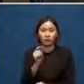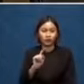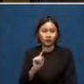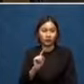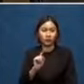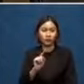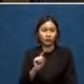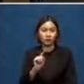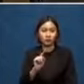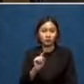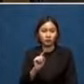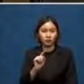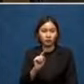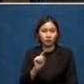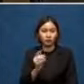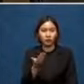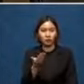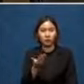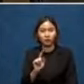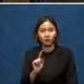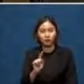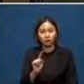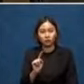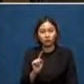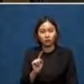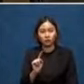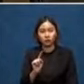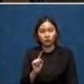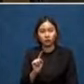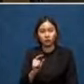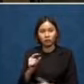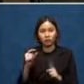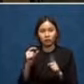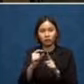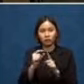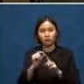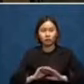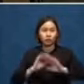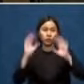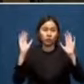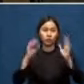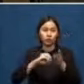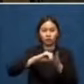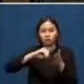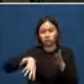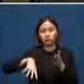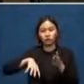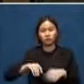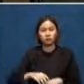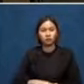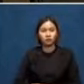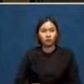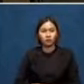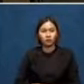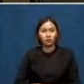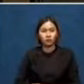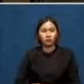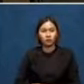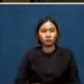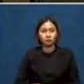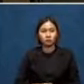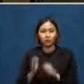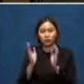ธานผมอยากจะให้ท่านยกคำอภิปรายท่านเมื่อสักครู่นี้ออกไม่นักเลงหรอกครับค